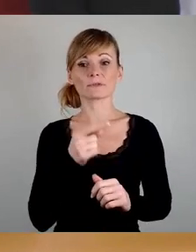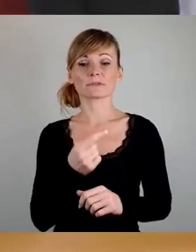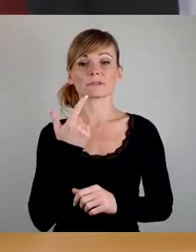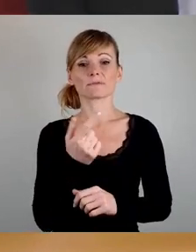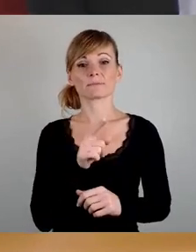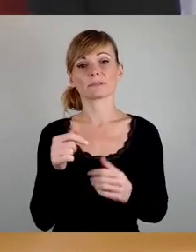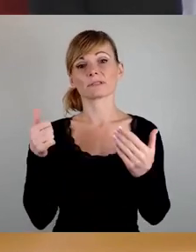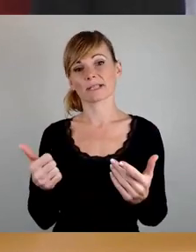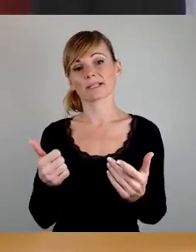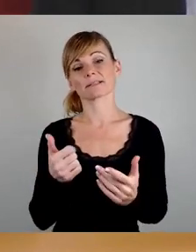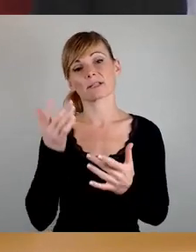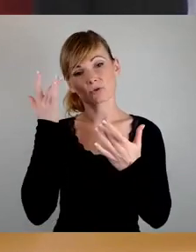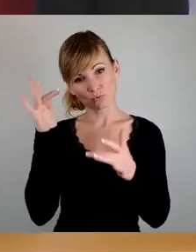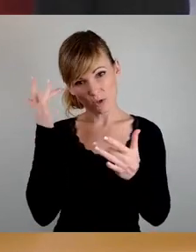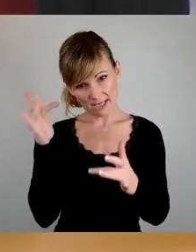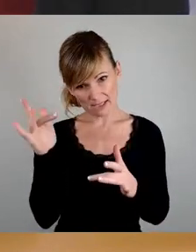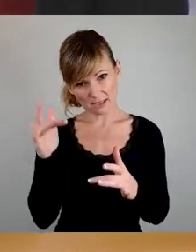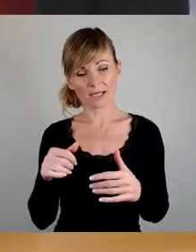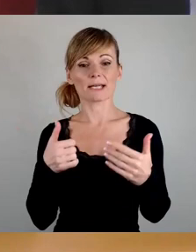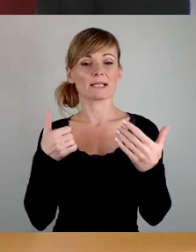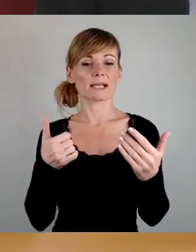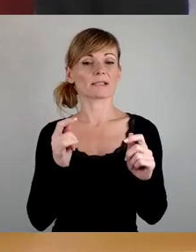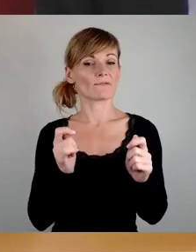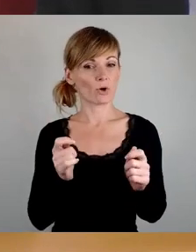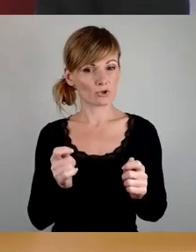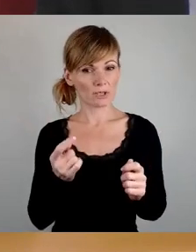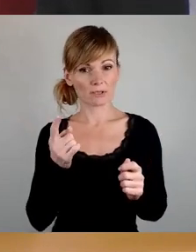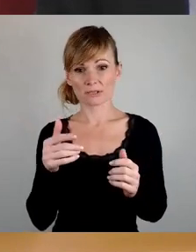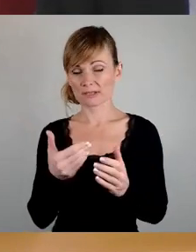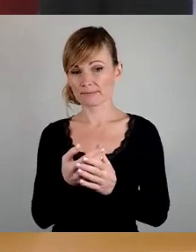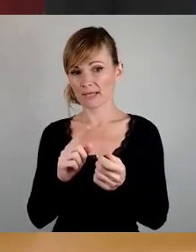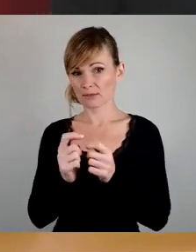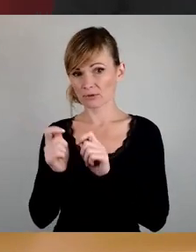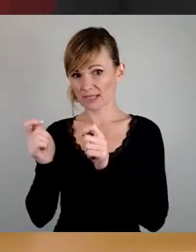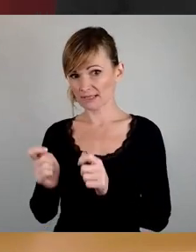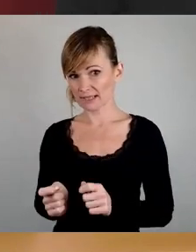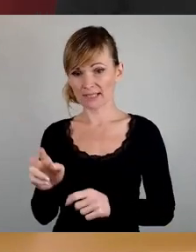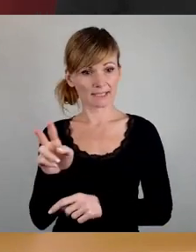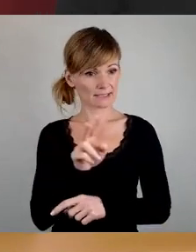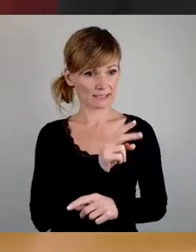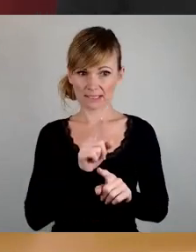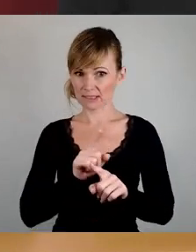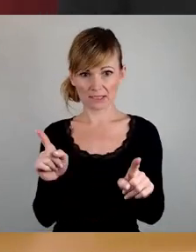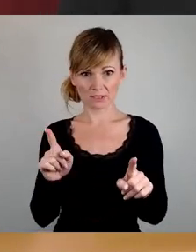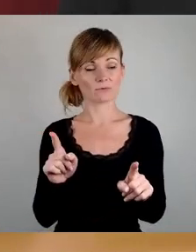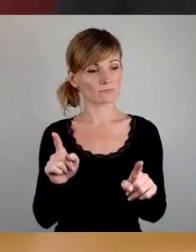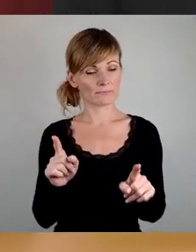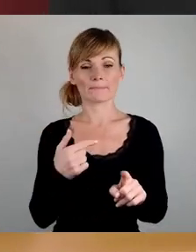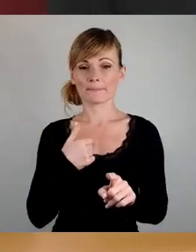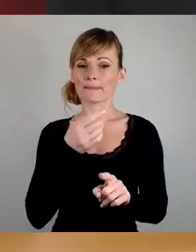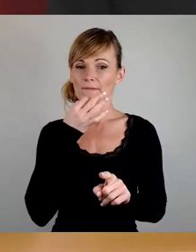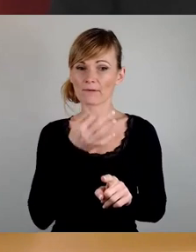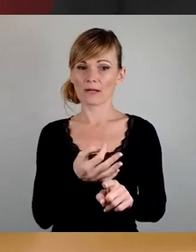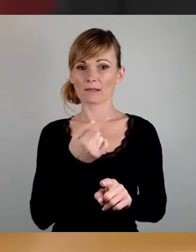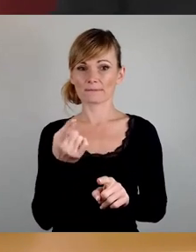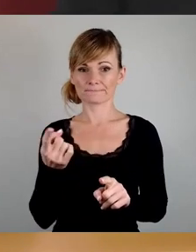zulässig. 6 ist der Vorschlag. Gibt es dazu Änderungsanträge? Sehe ich nicht. Dann frage ich zunächst einmal, dass wir bestätigen die Anzahl